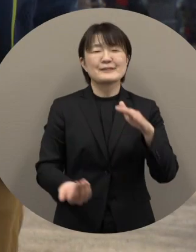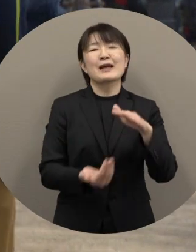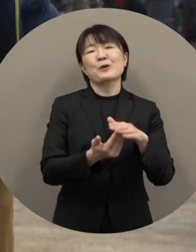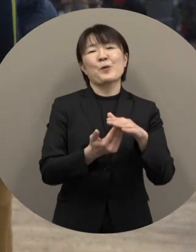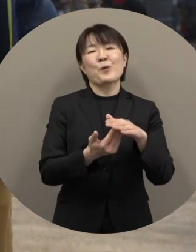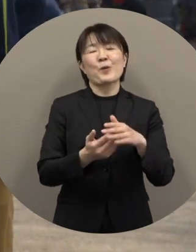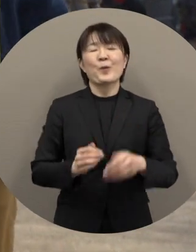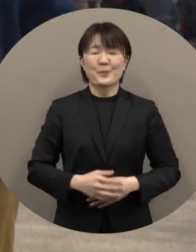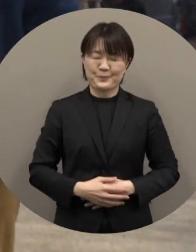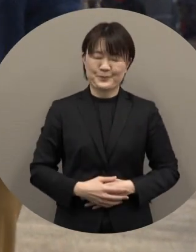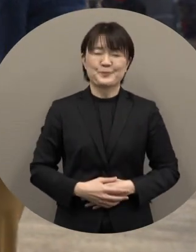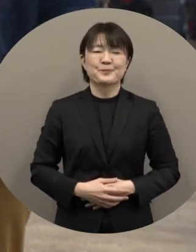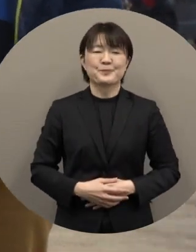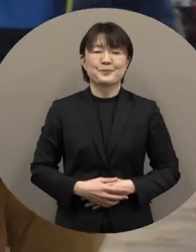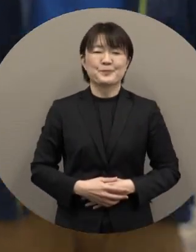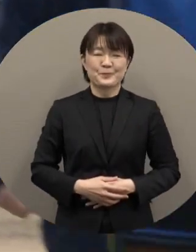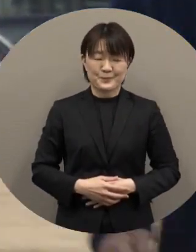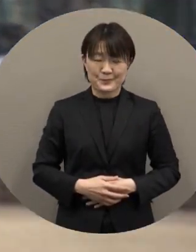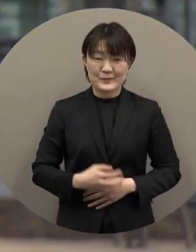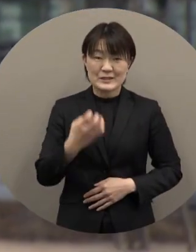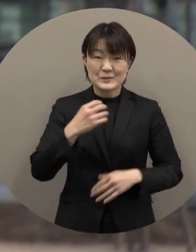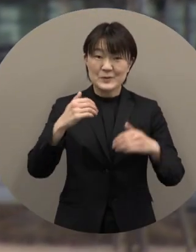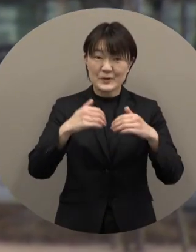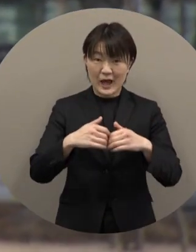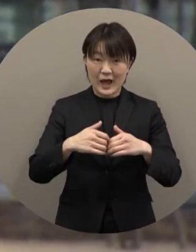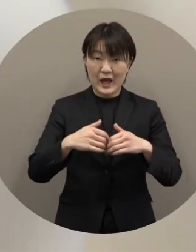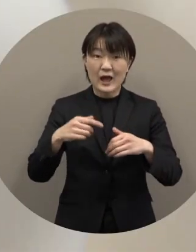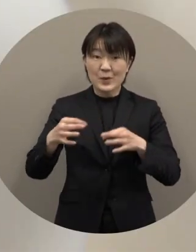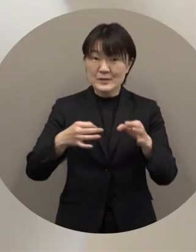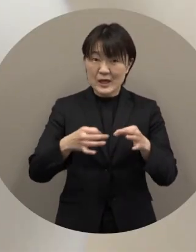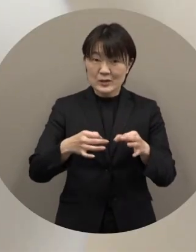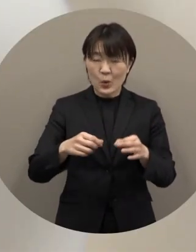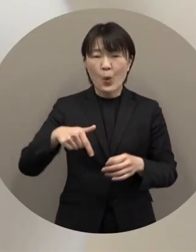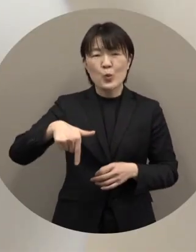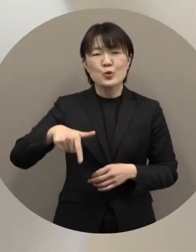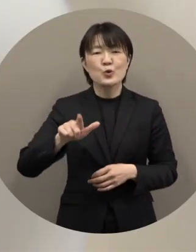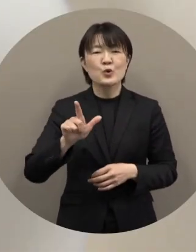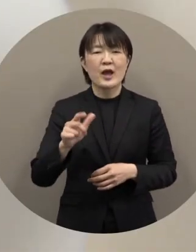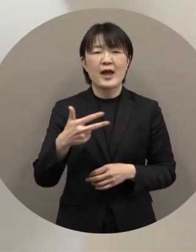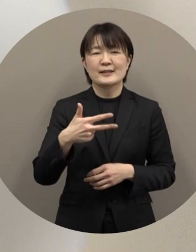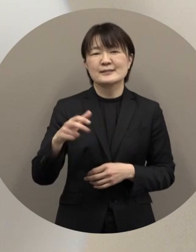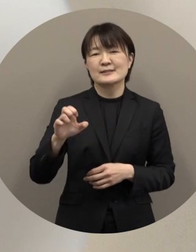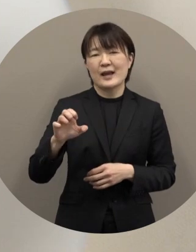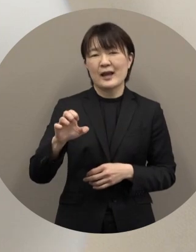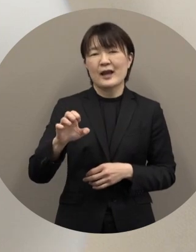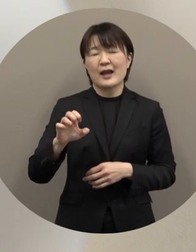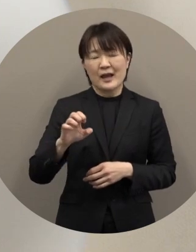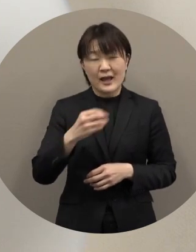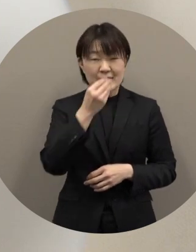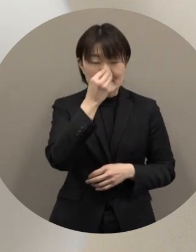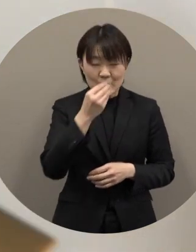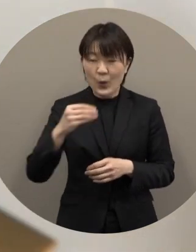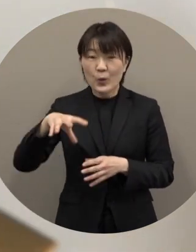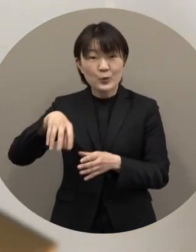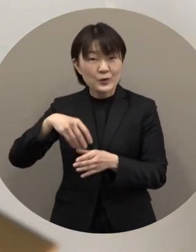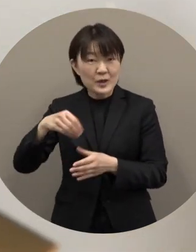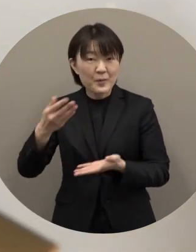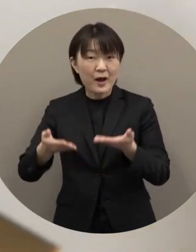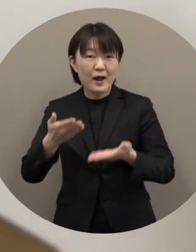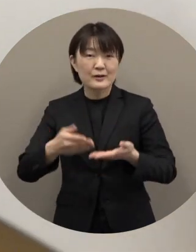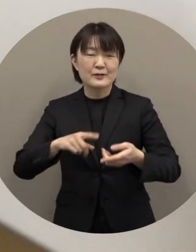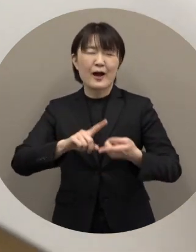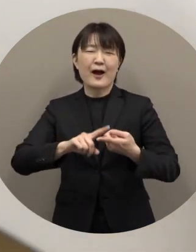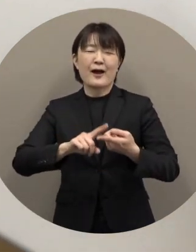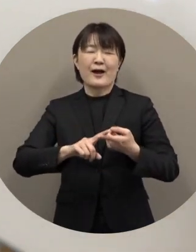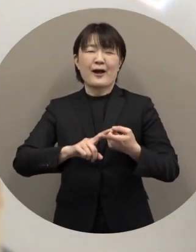ね、 ね、シェー渋谷のフレジェ、 うん、 もうあれもいちごとクリームのバランスも絶妙。 本当に